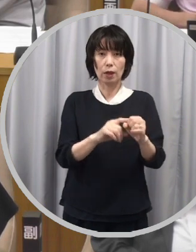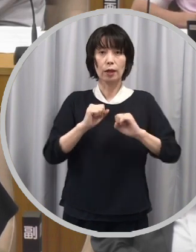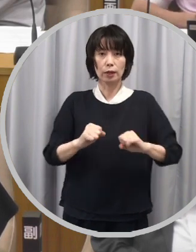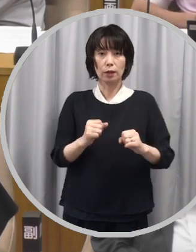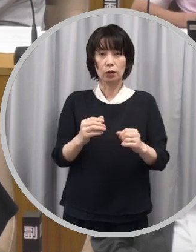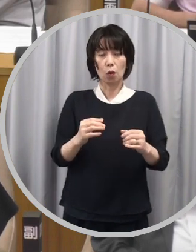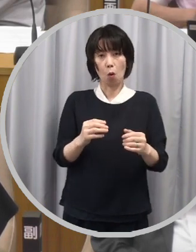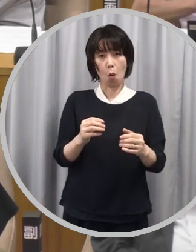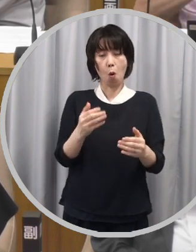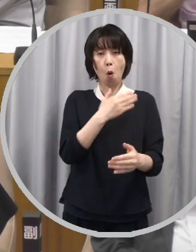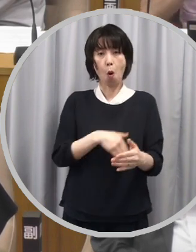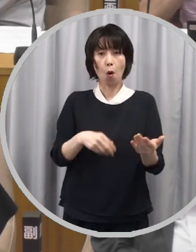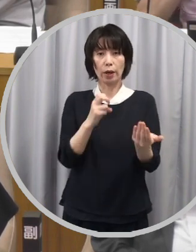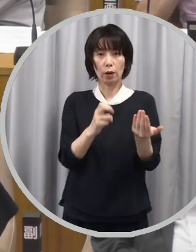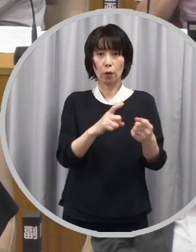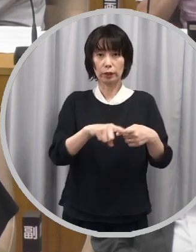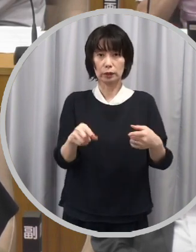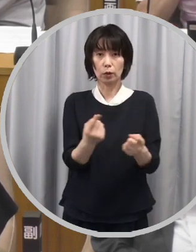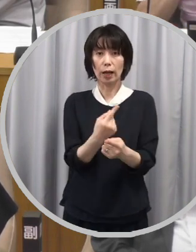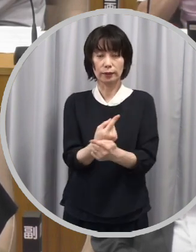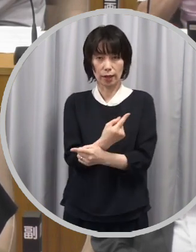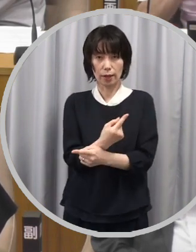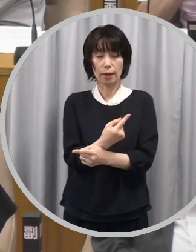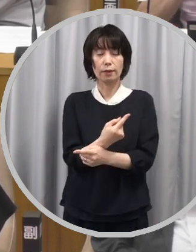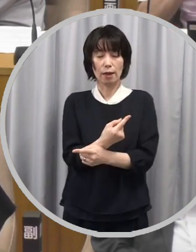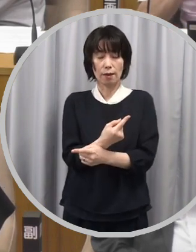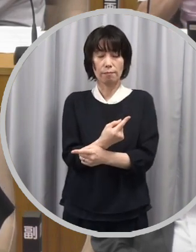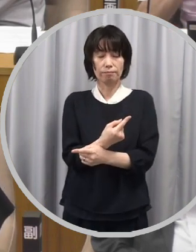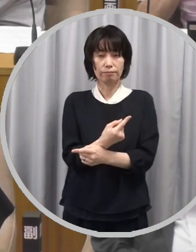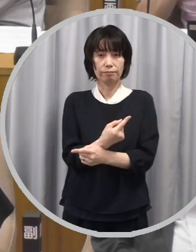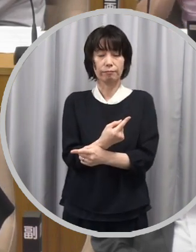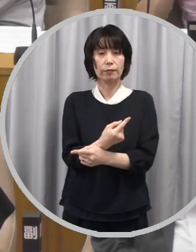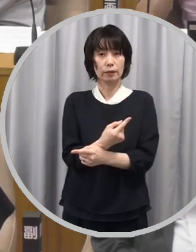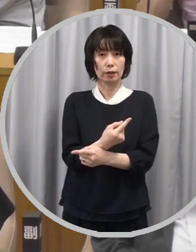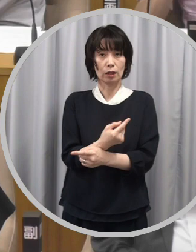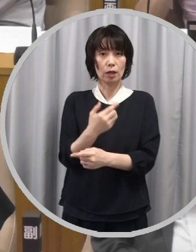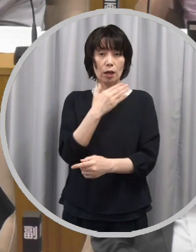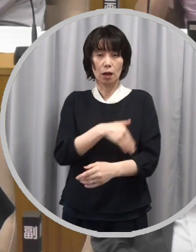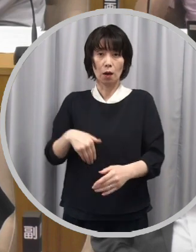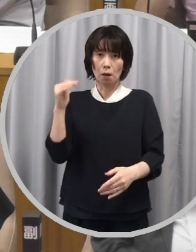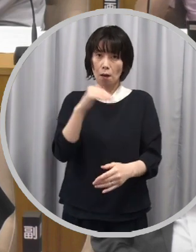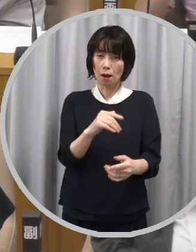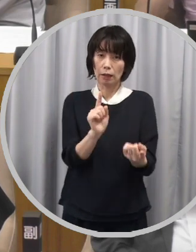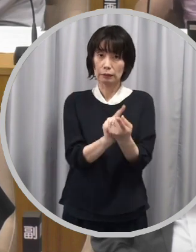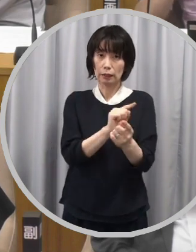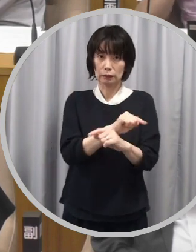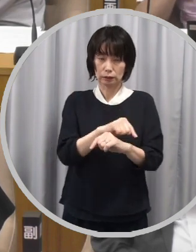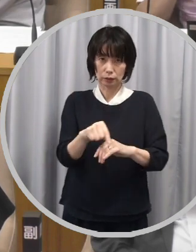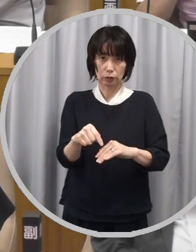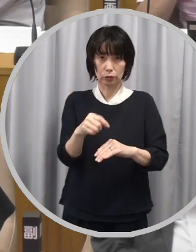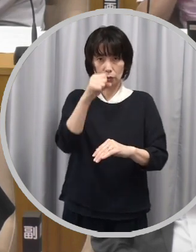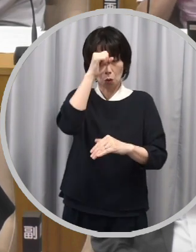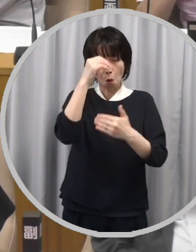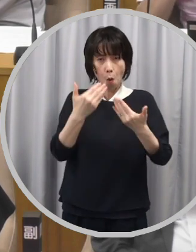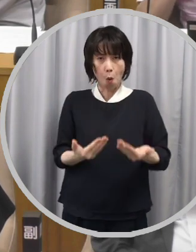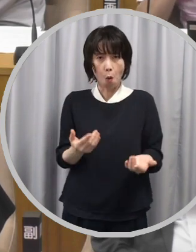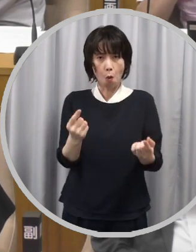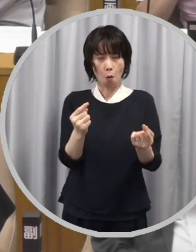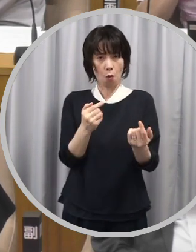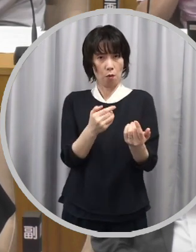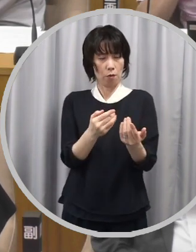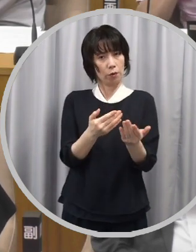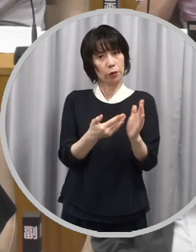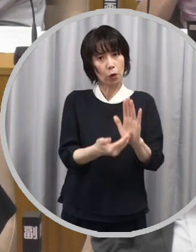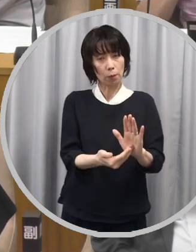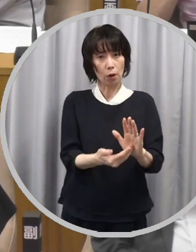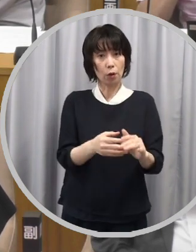康保険法等の一部改正によりまして、高齢者のフレイル対策、重症化予防等を目的とした